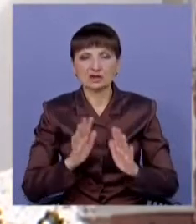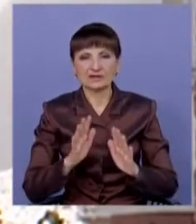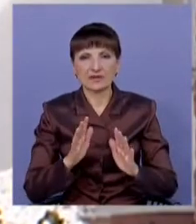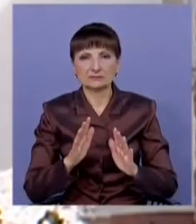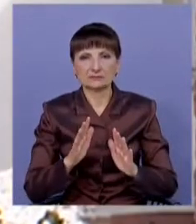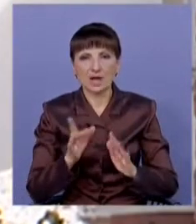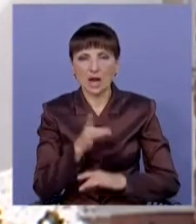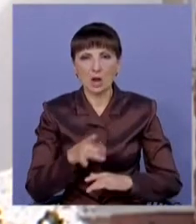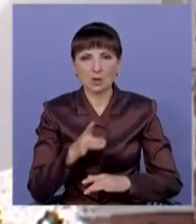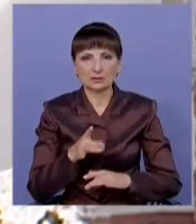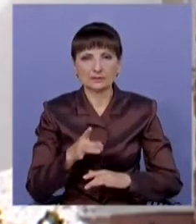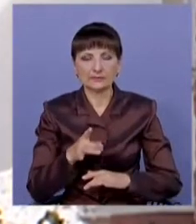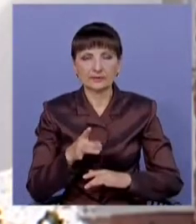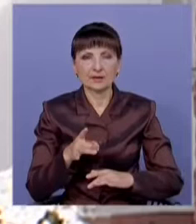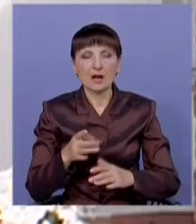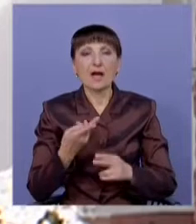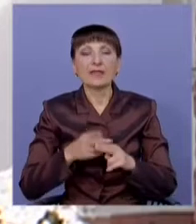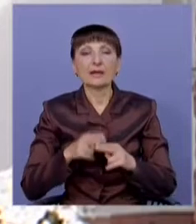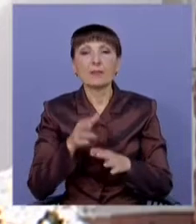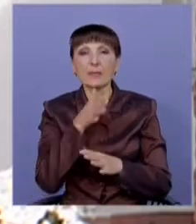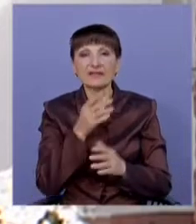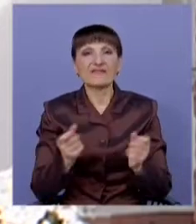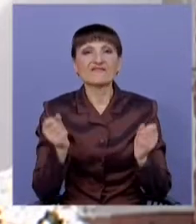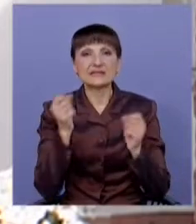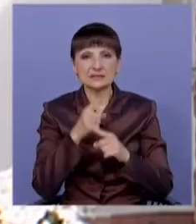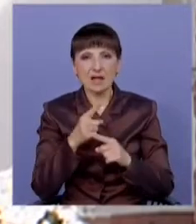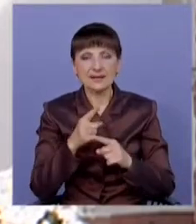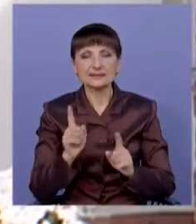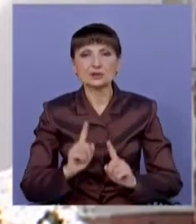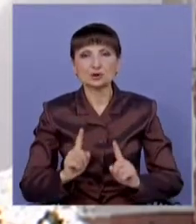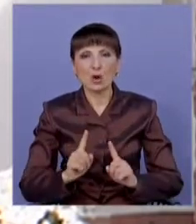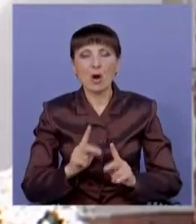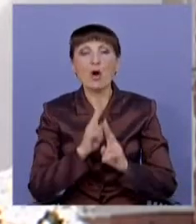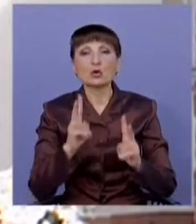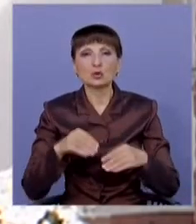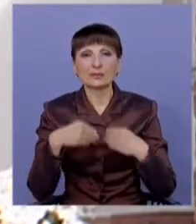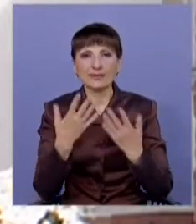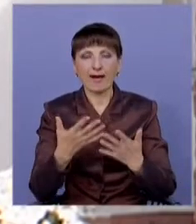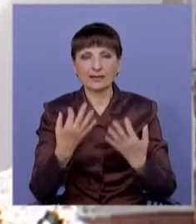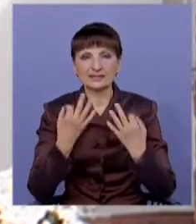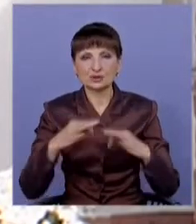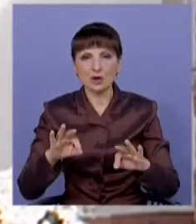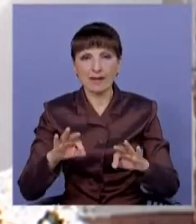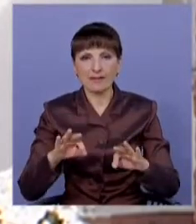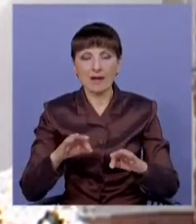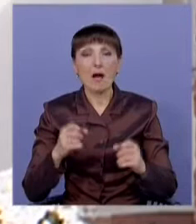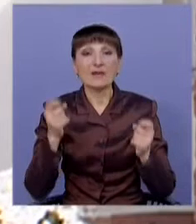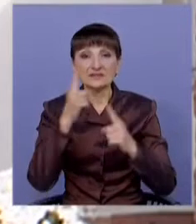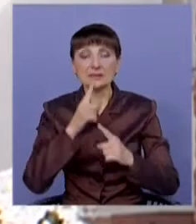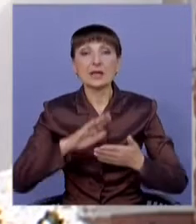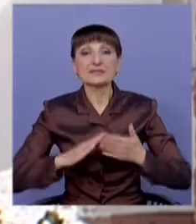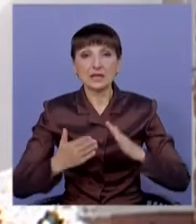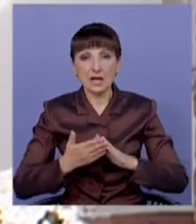округа. На данный момент выясняется, кто давал кокпар. По выяснению обстоятельств,